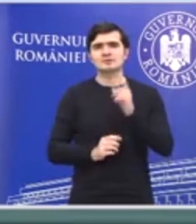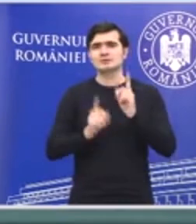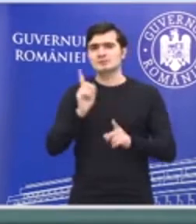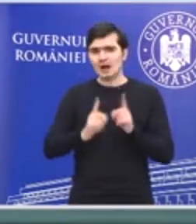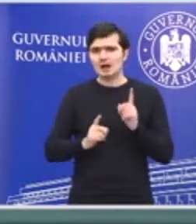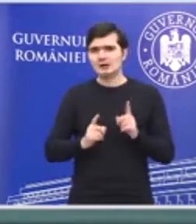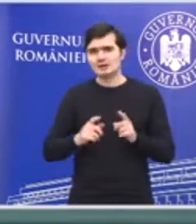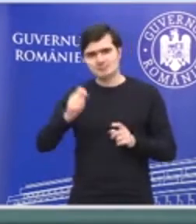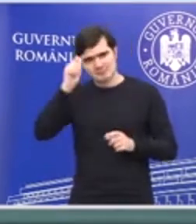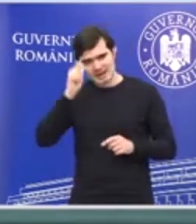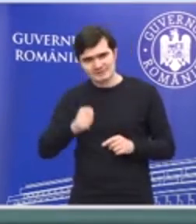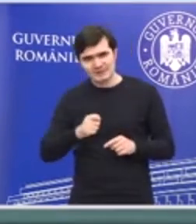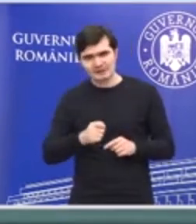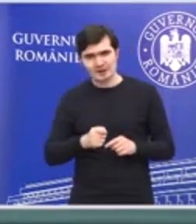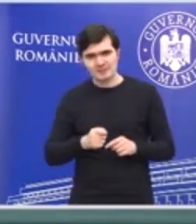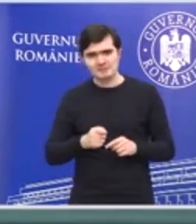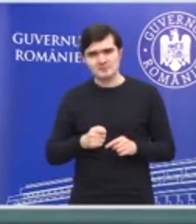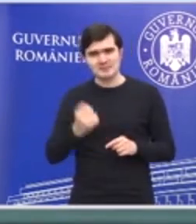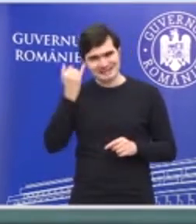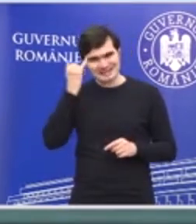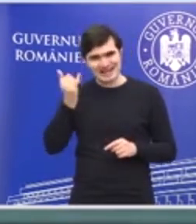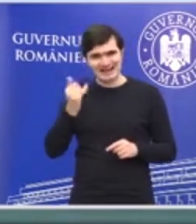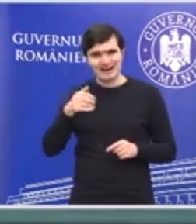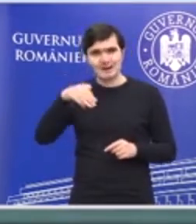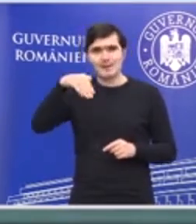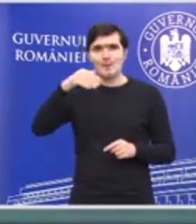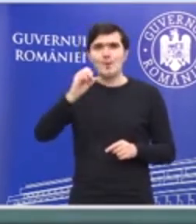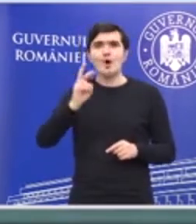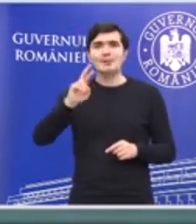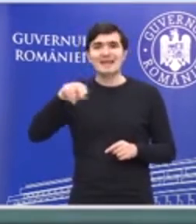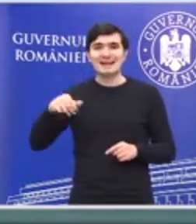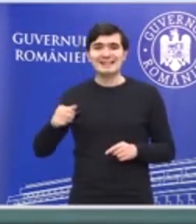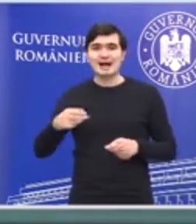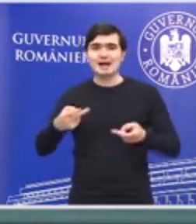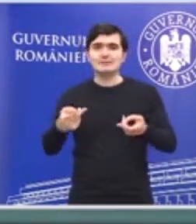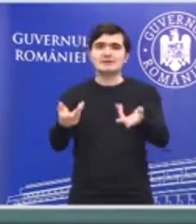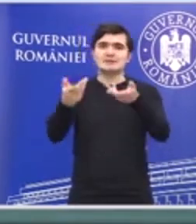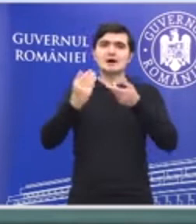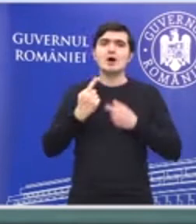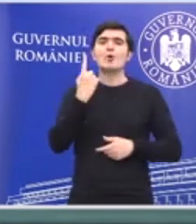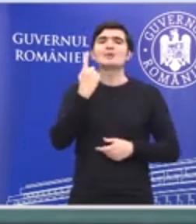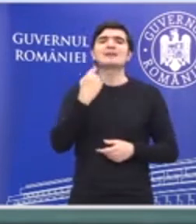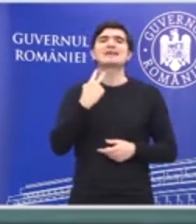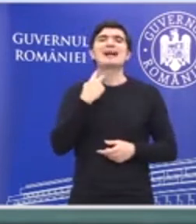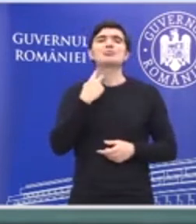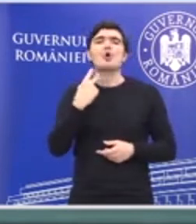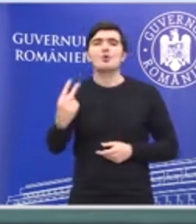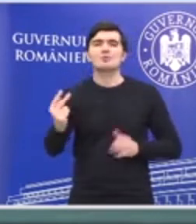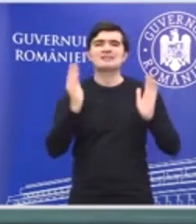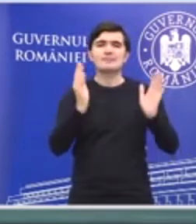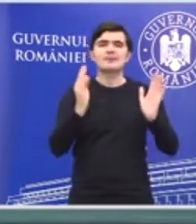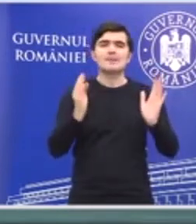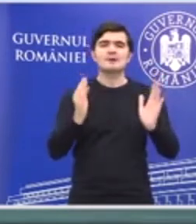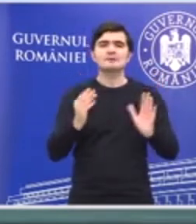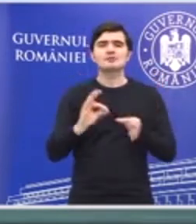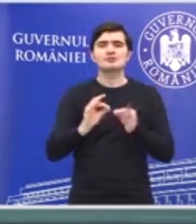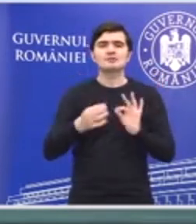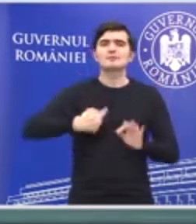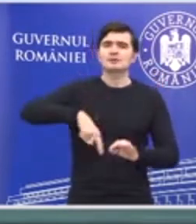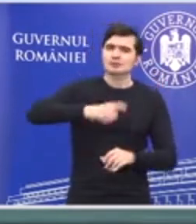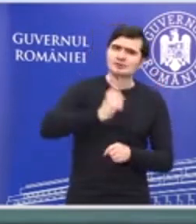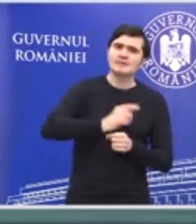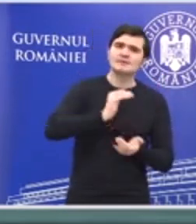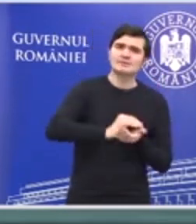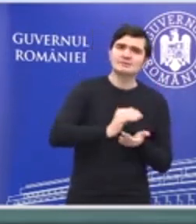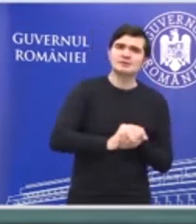că Moderna livrează o dată la două săptămâni, deci noi practic trebuie să ținem în stoc dozele pentru,